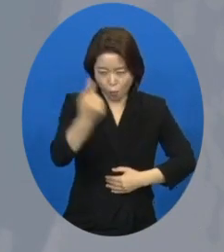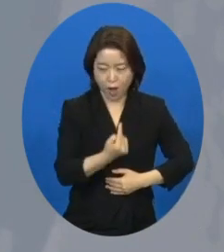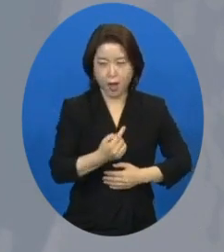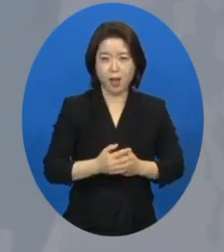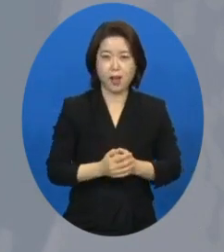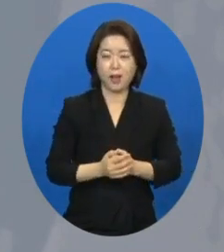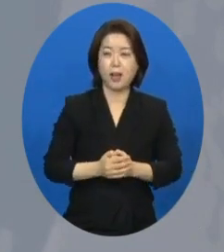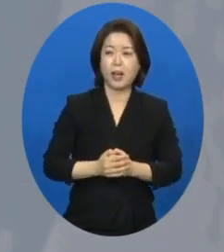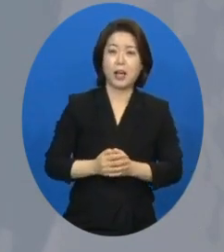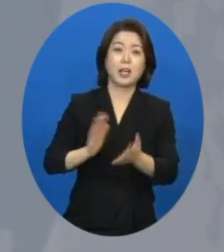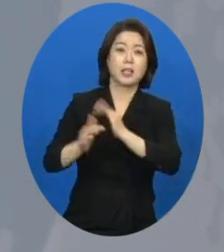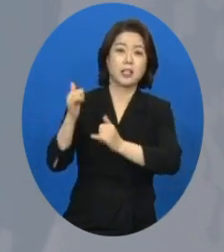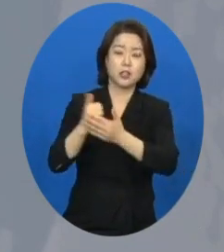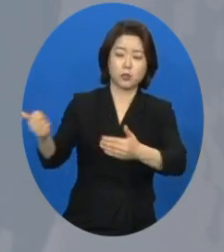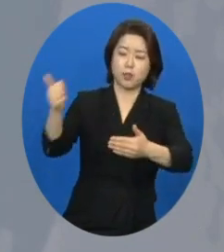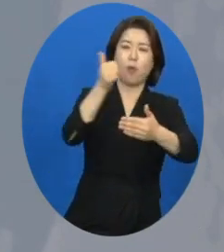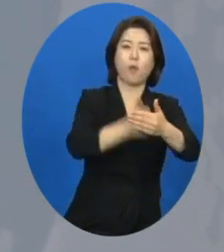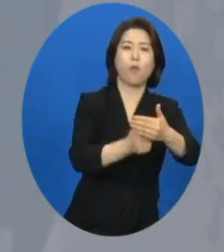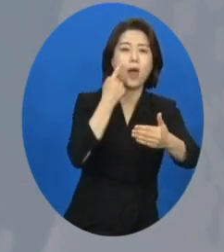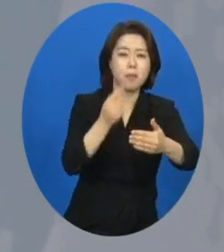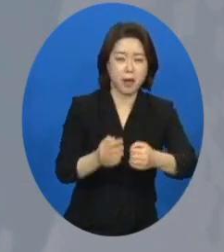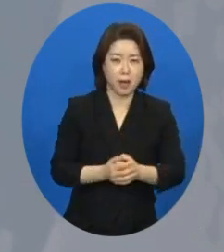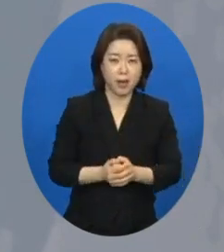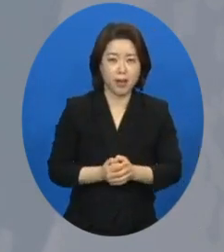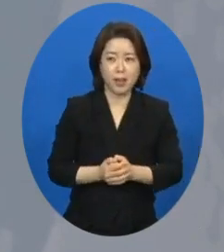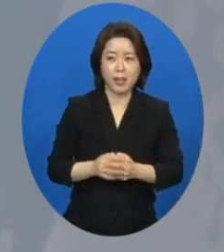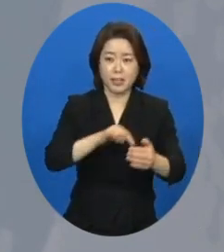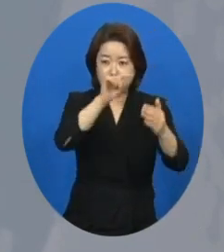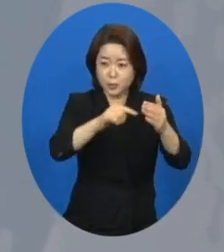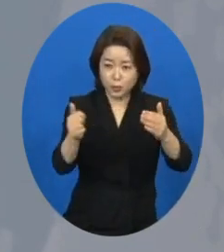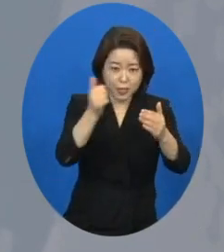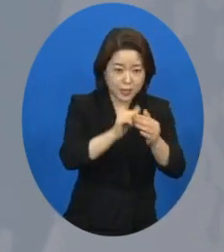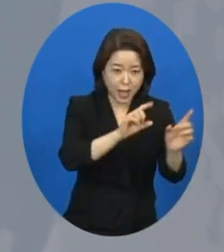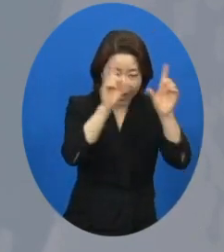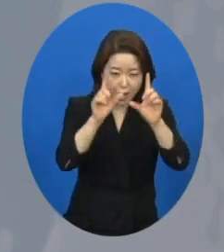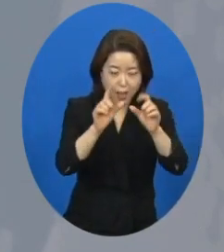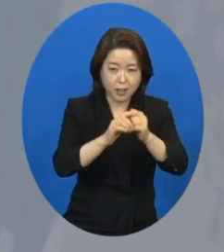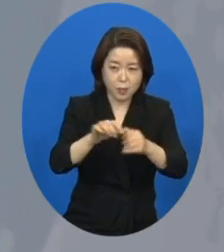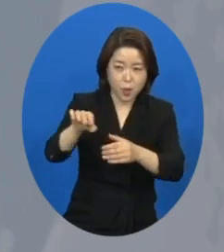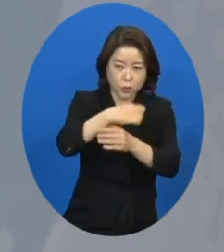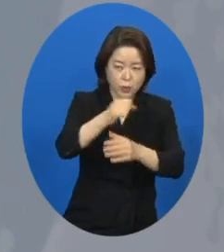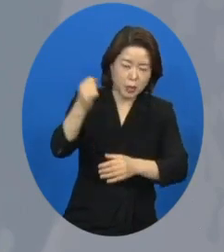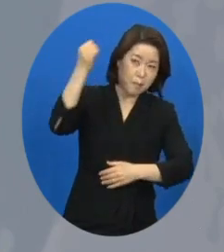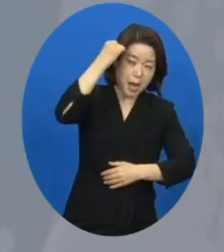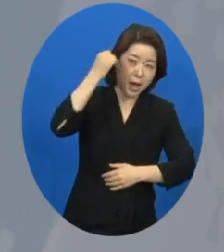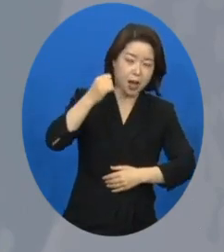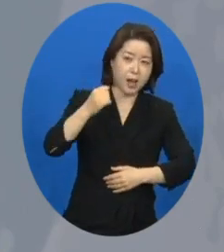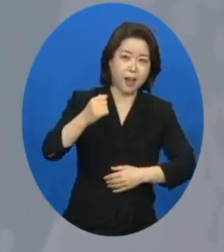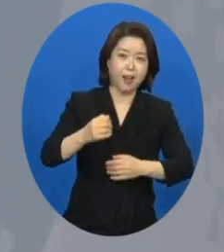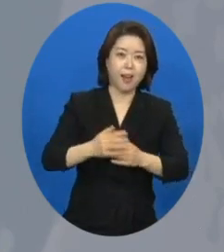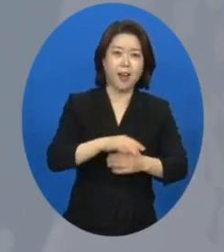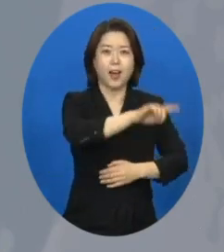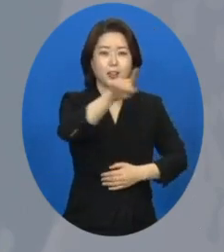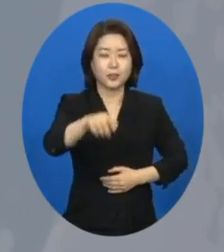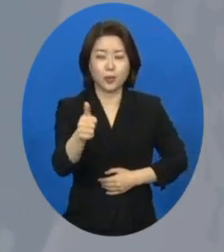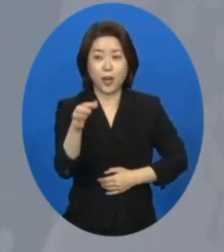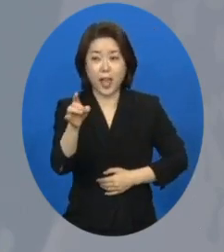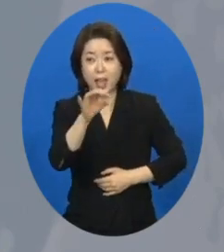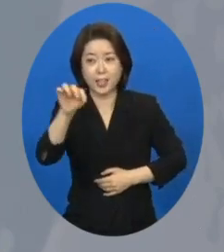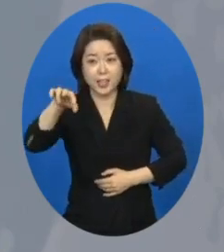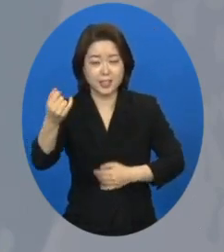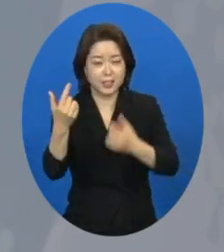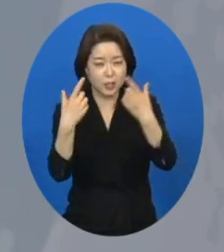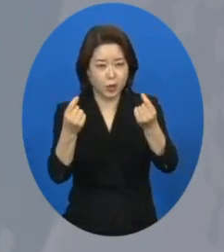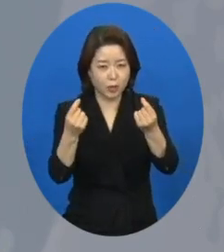가슴에 살게 하라. 그러면 그가 사는 가슴에 종소리가 울리고 그대도 헤이즈처럼 되리라.